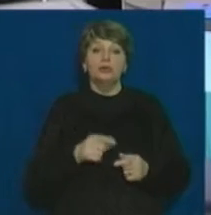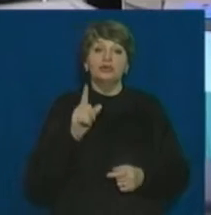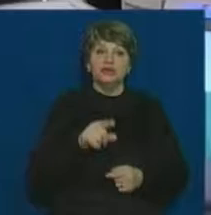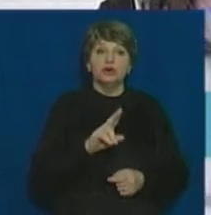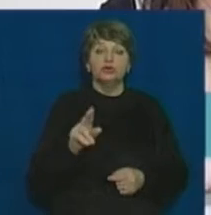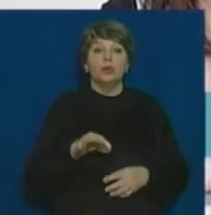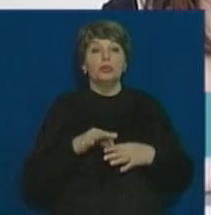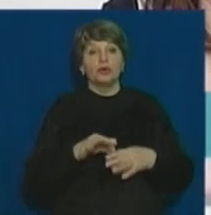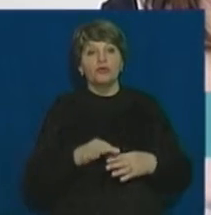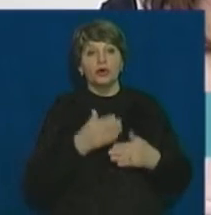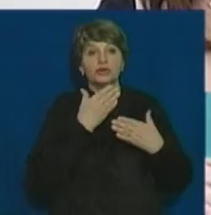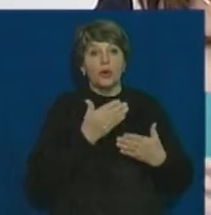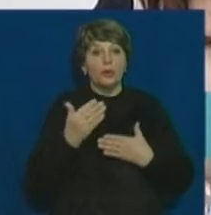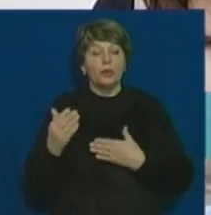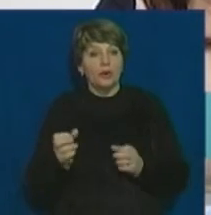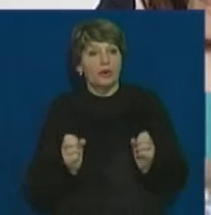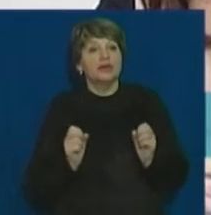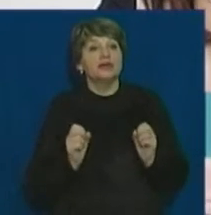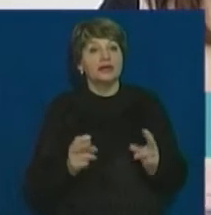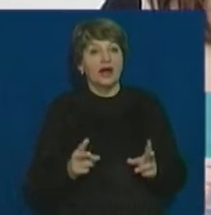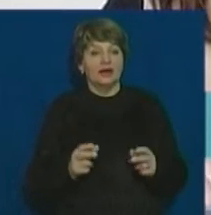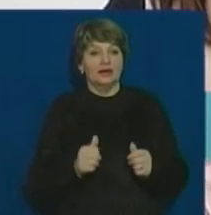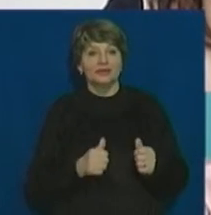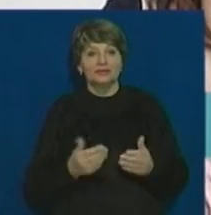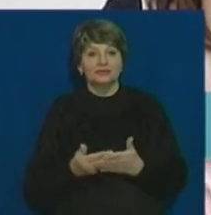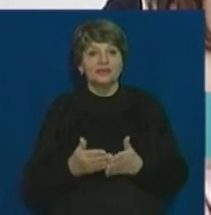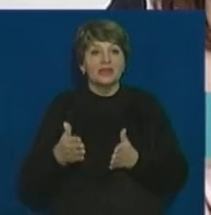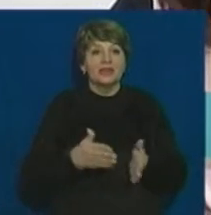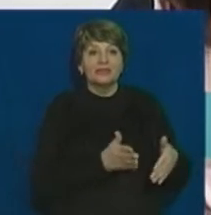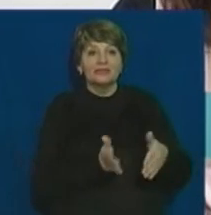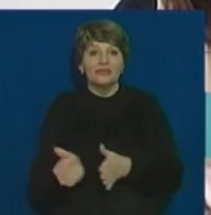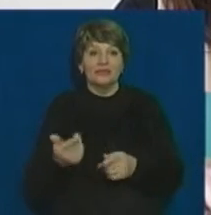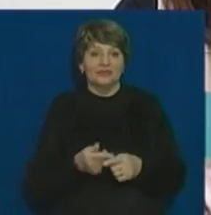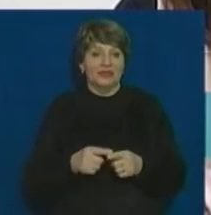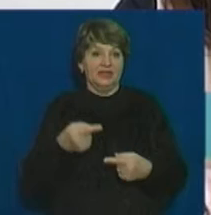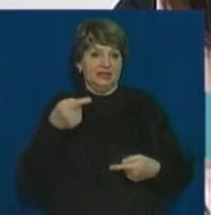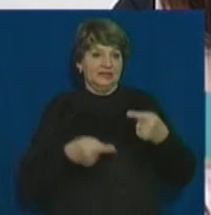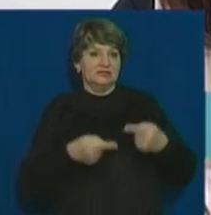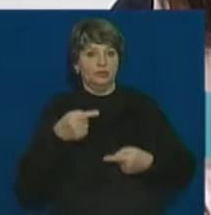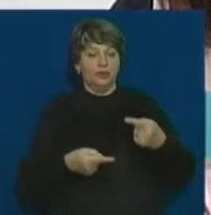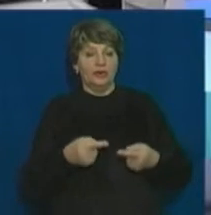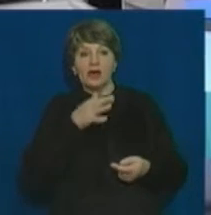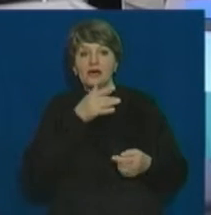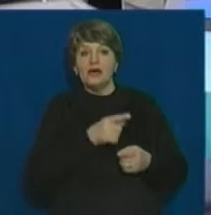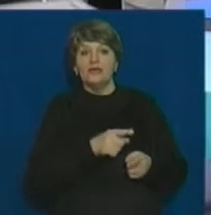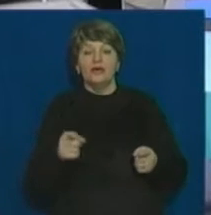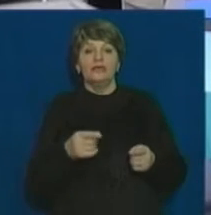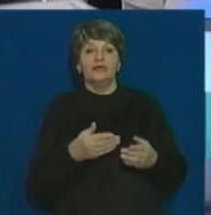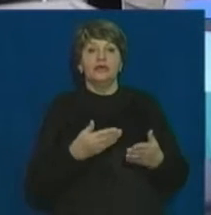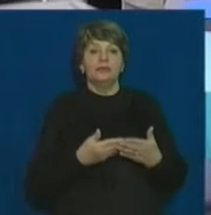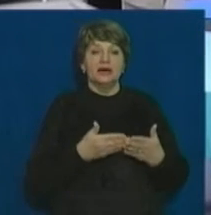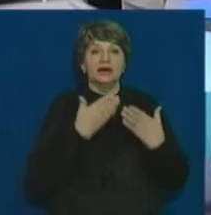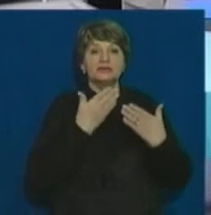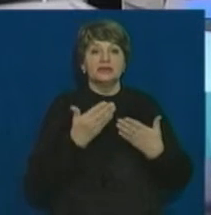проводять опитування, будуть упереджені. Як обійти оці неприємності під час опитування? Ну, власне, публічна консультація,